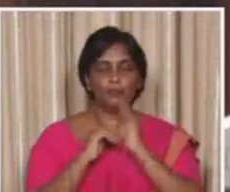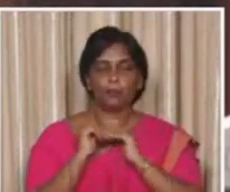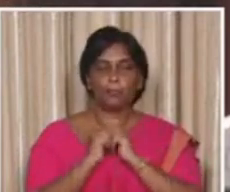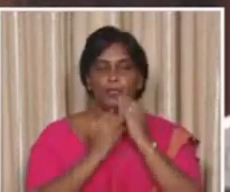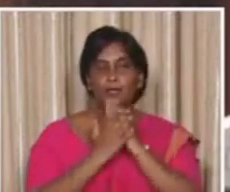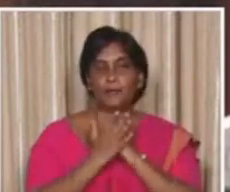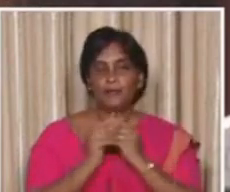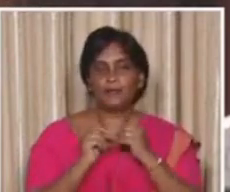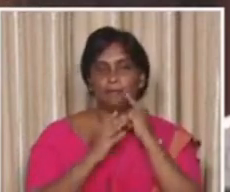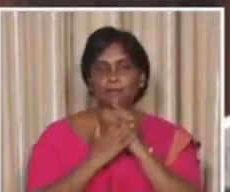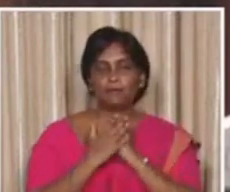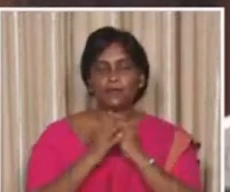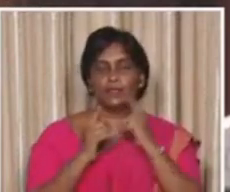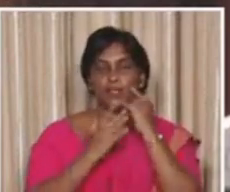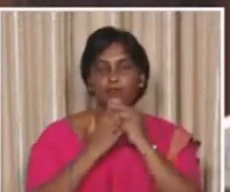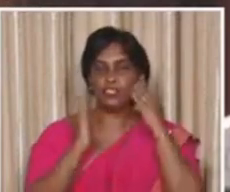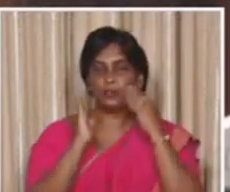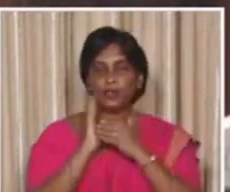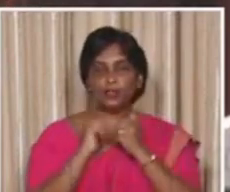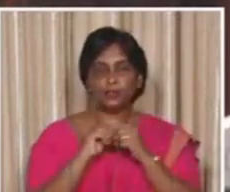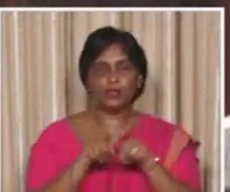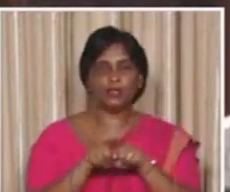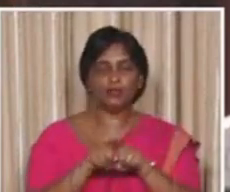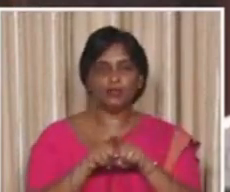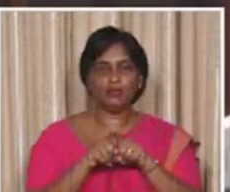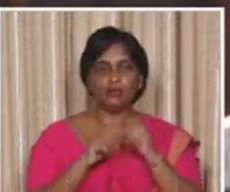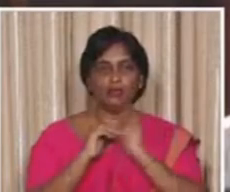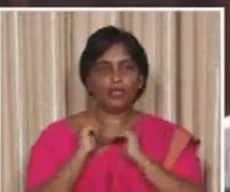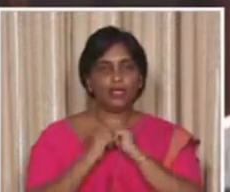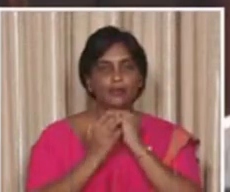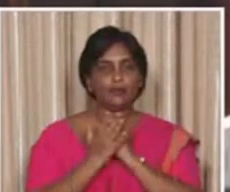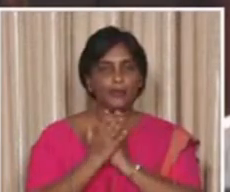பயங்கரவாதிகள் என்று சொல்லி அவர்கள் அண்மையிலே கூட அமைச்சர் அவர்கள்